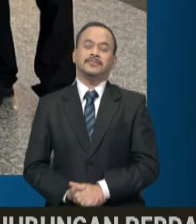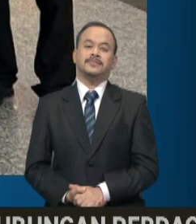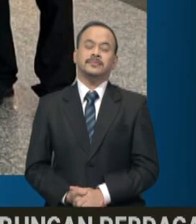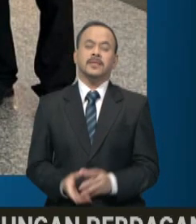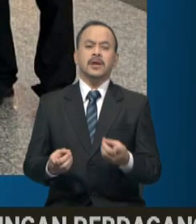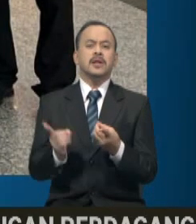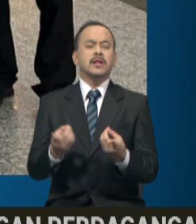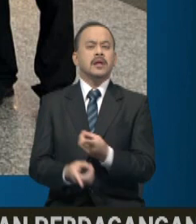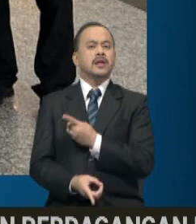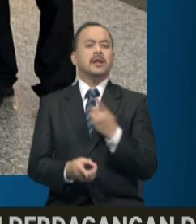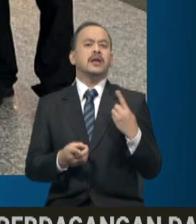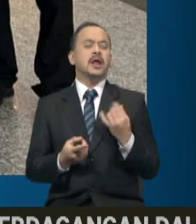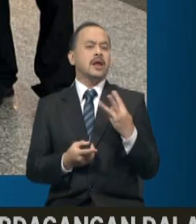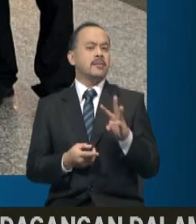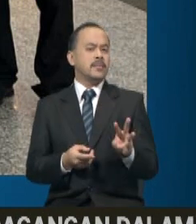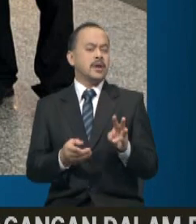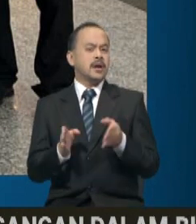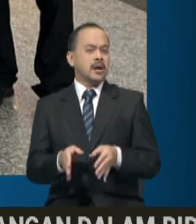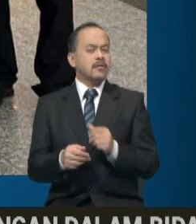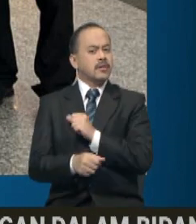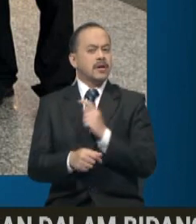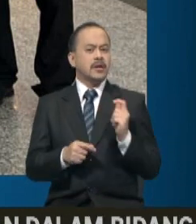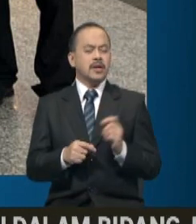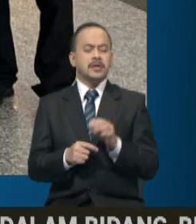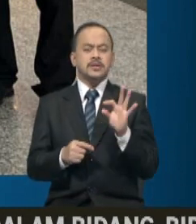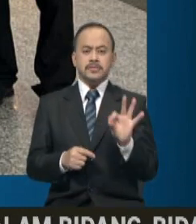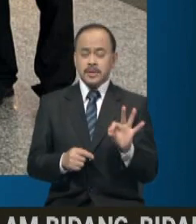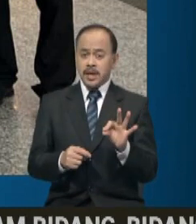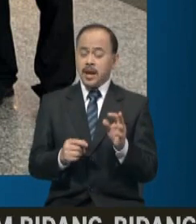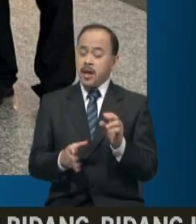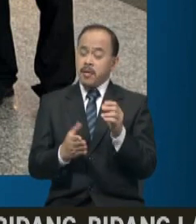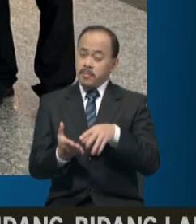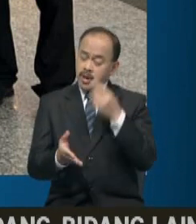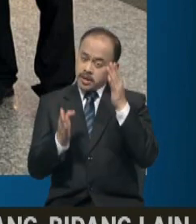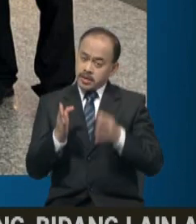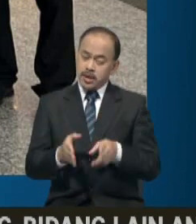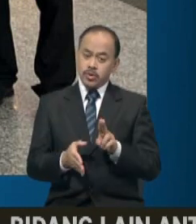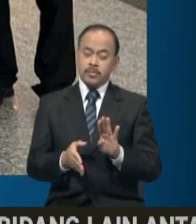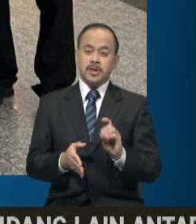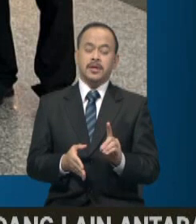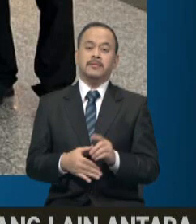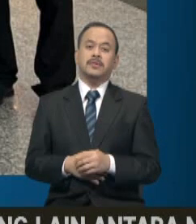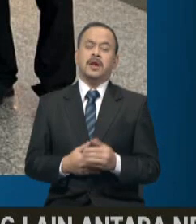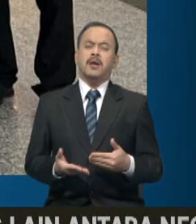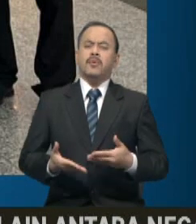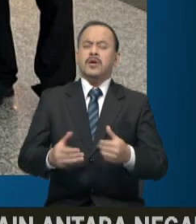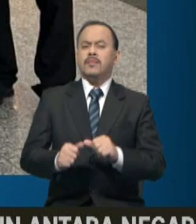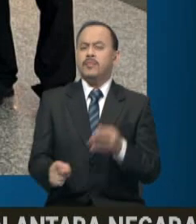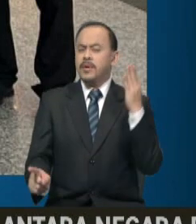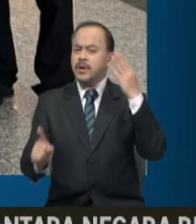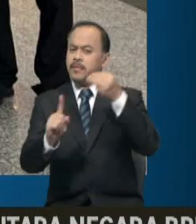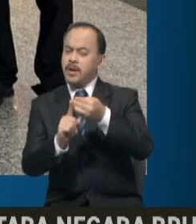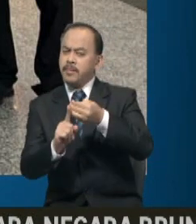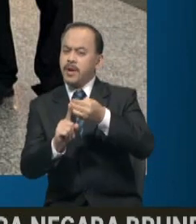Delegasi terdiri daripada 16 kakitangan MPC dan 9 pelajar dari UBD SBE. Lawatan selaras dengan maklumat